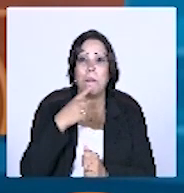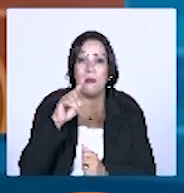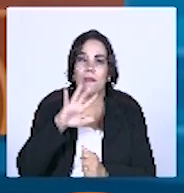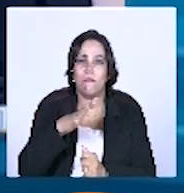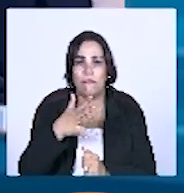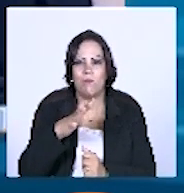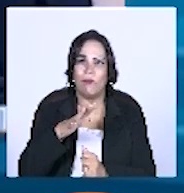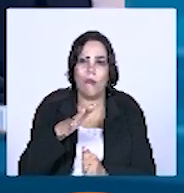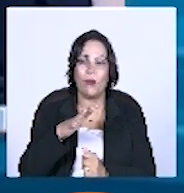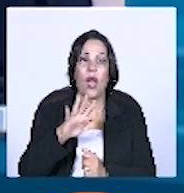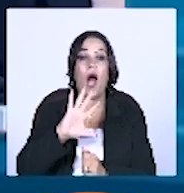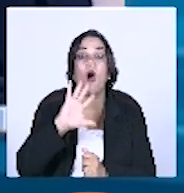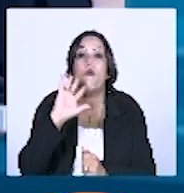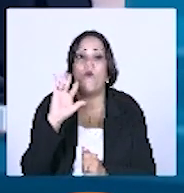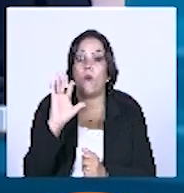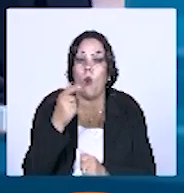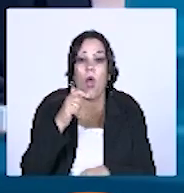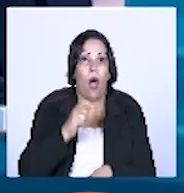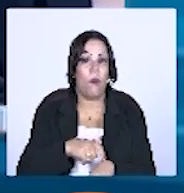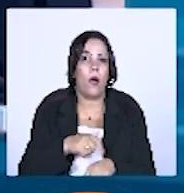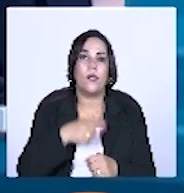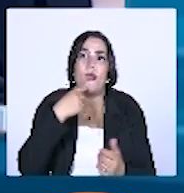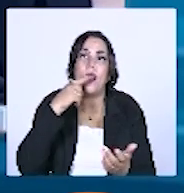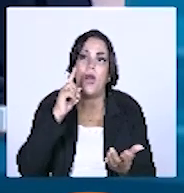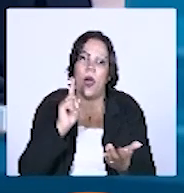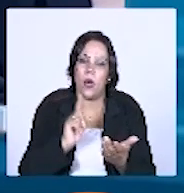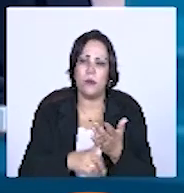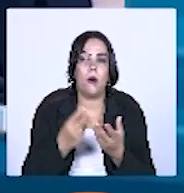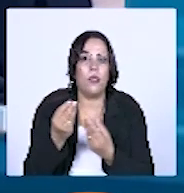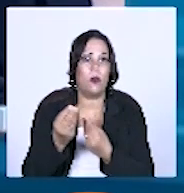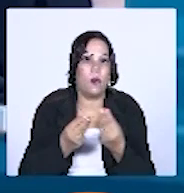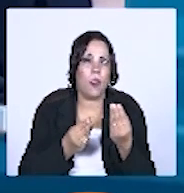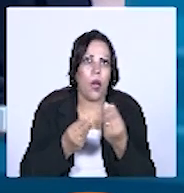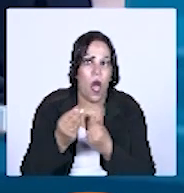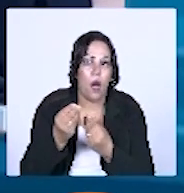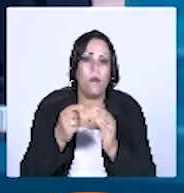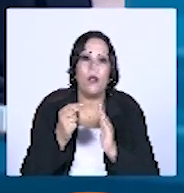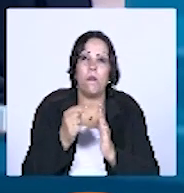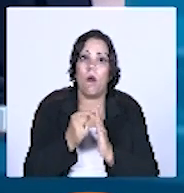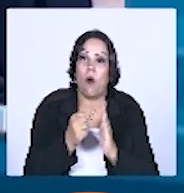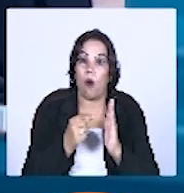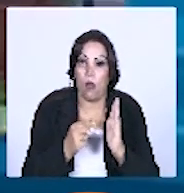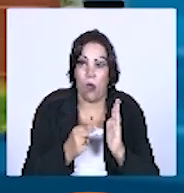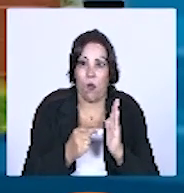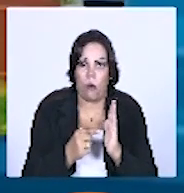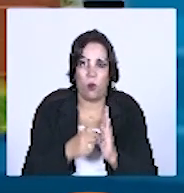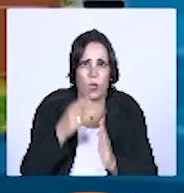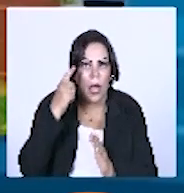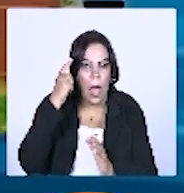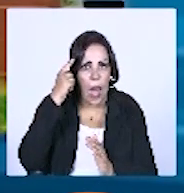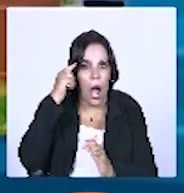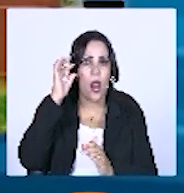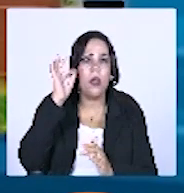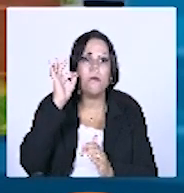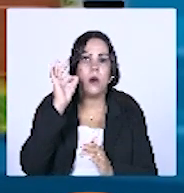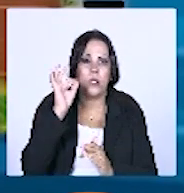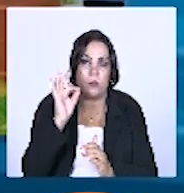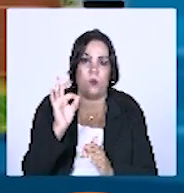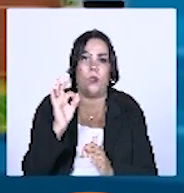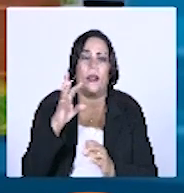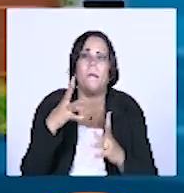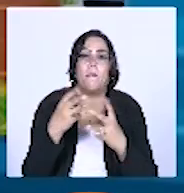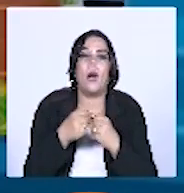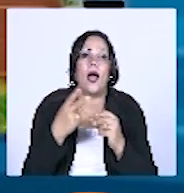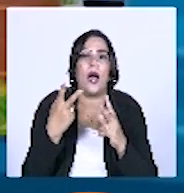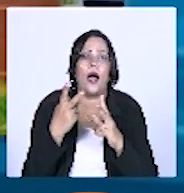احيانا او في كل الاحوال ينبغي التعامل ب منطق العقلانيه والرشاد مع كثير